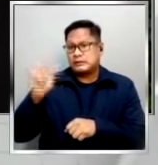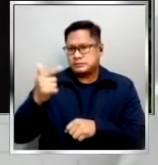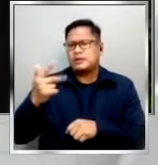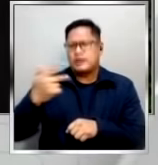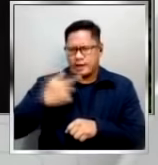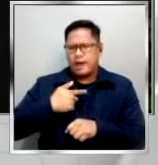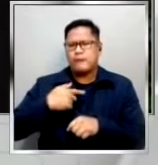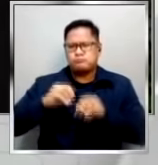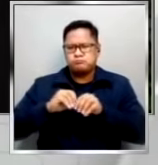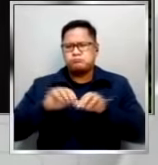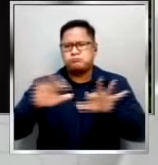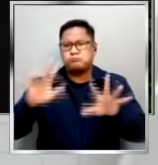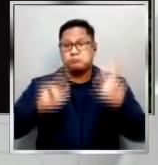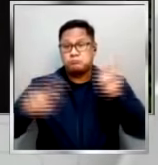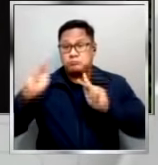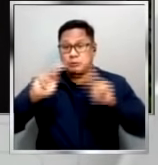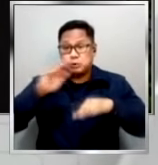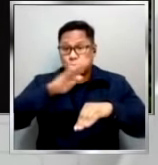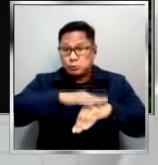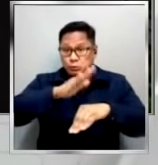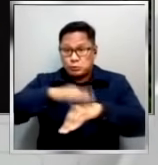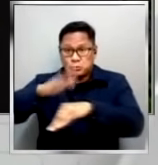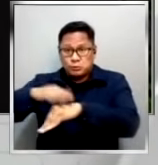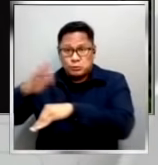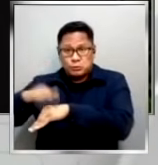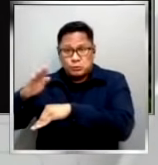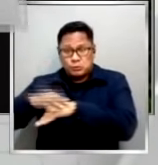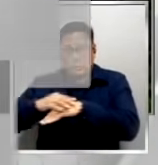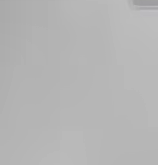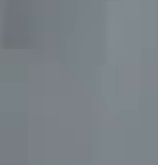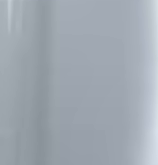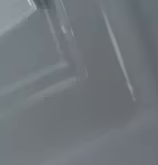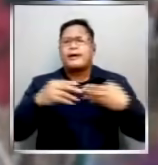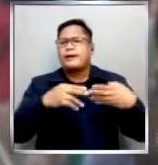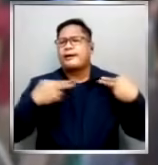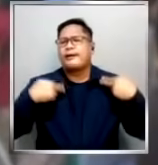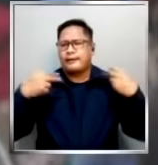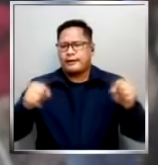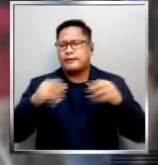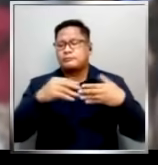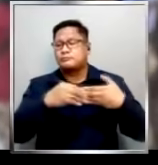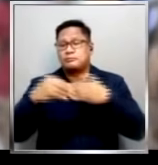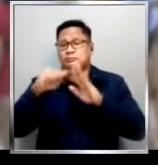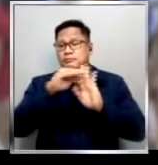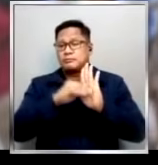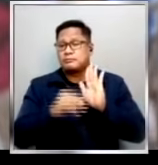sa publiko ang minimum health protocols. Nakatutok si Rida Reyes.